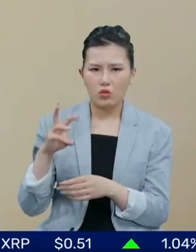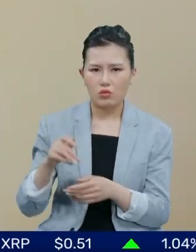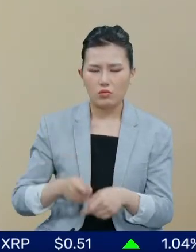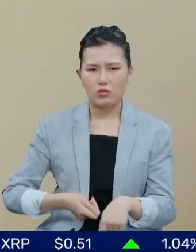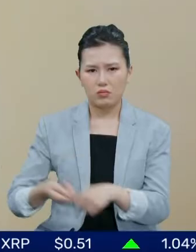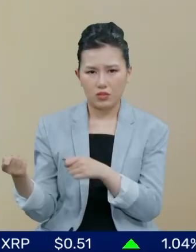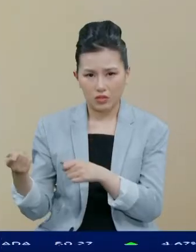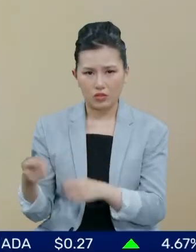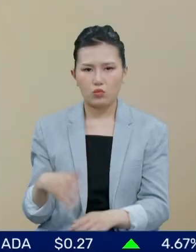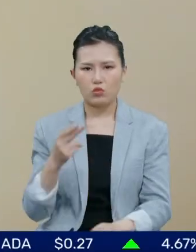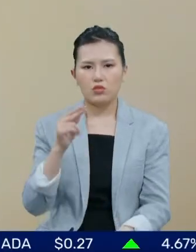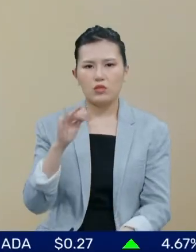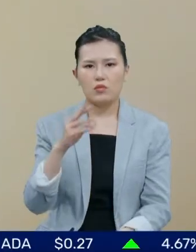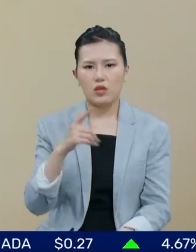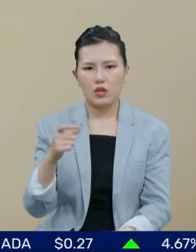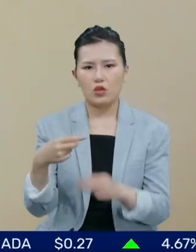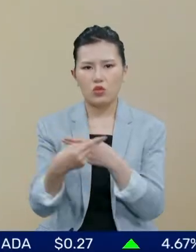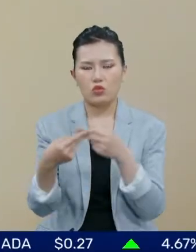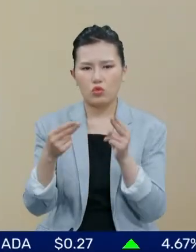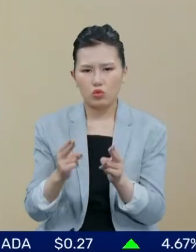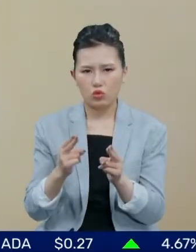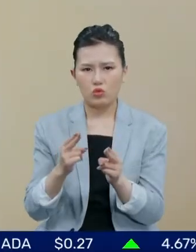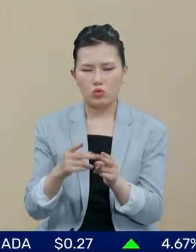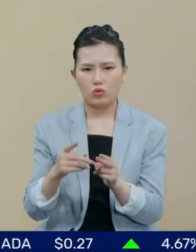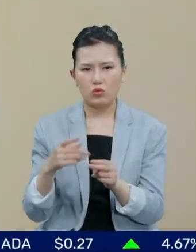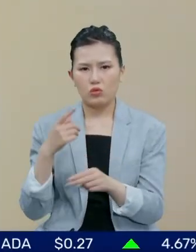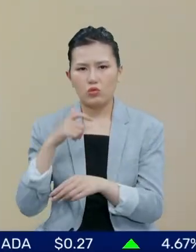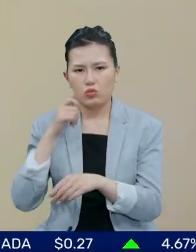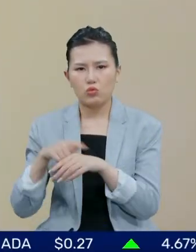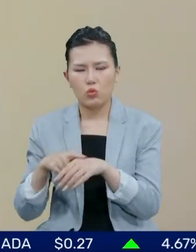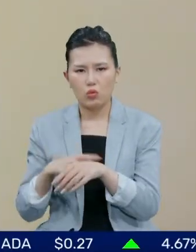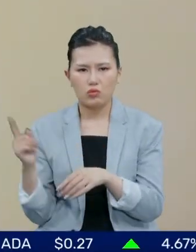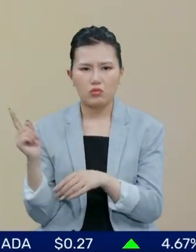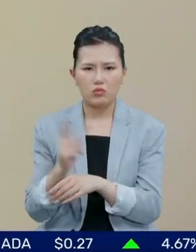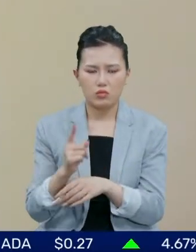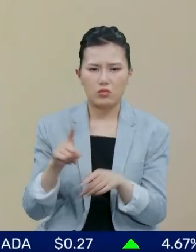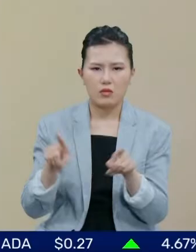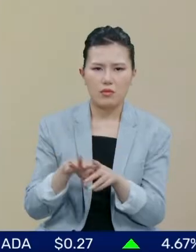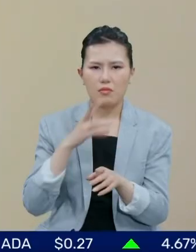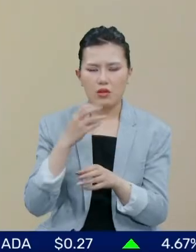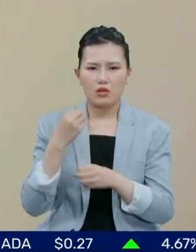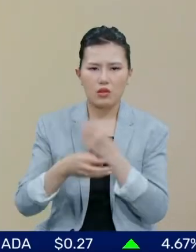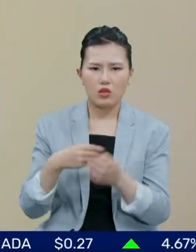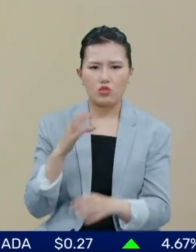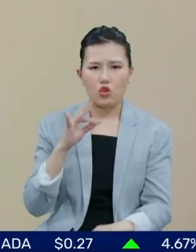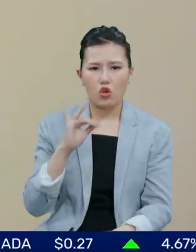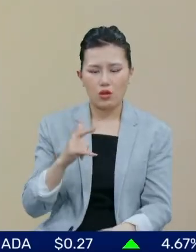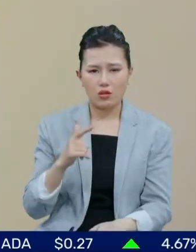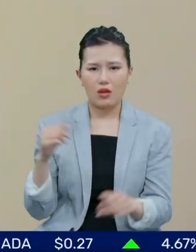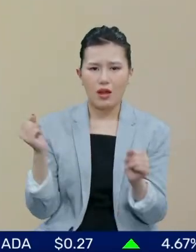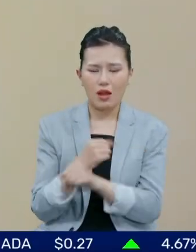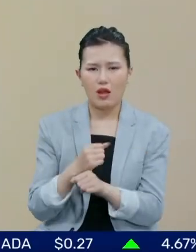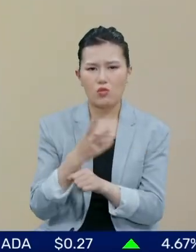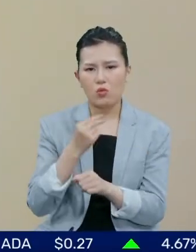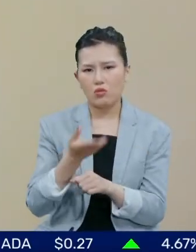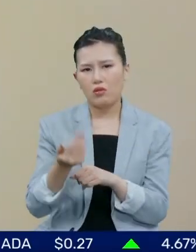Чингээний өрөөнд мөцхөн орж одоо ингээд чингээ ингээд дарамтлаж одоо ингээд зөргийг алсан гэж хэрэг хүлээвч гэж ингээд орж морж байгаа. Энэ юмнууд бол